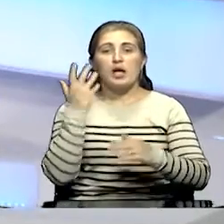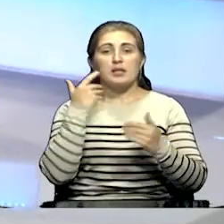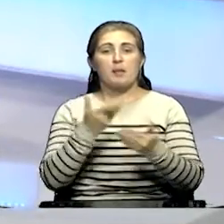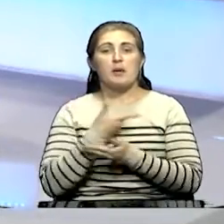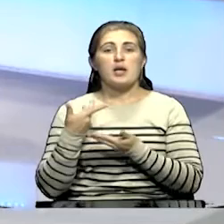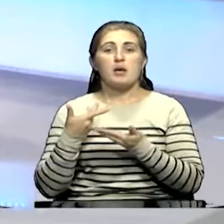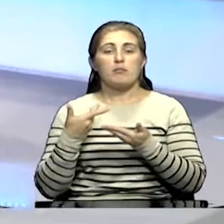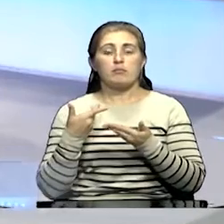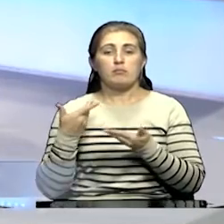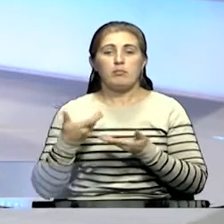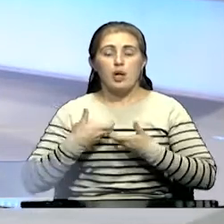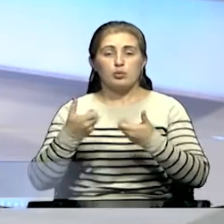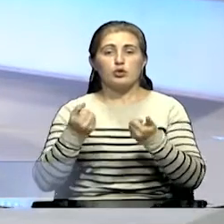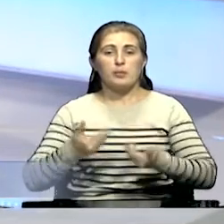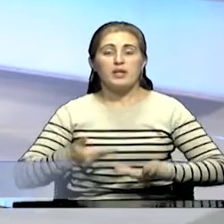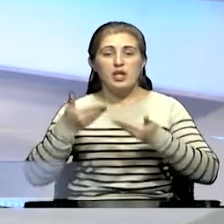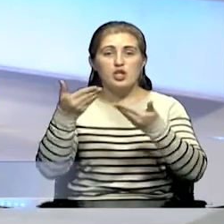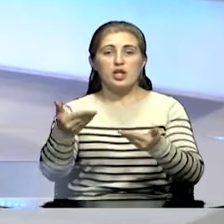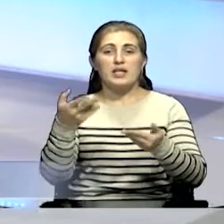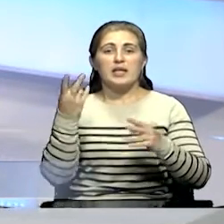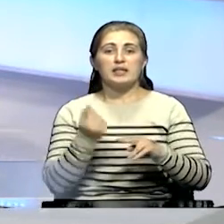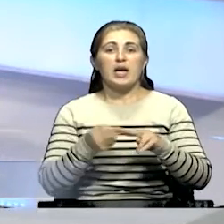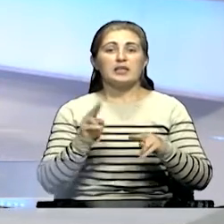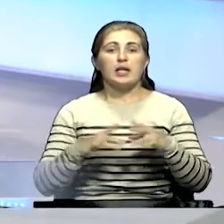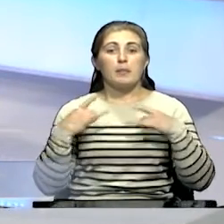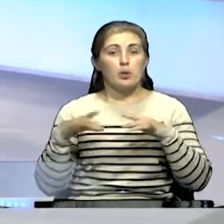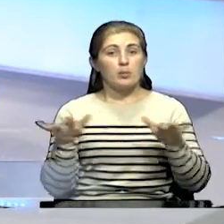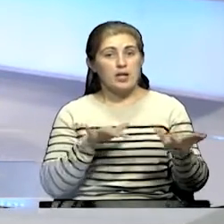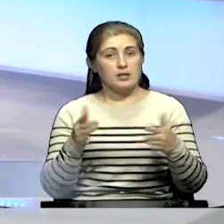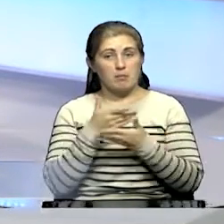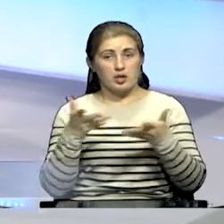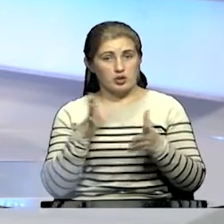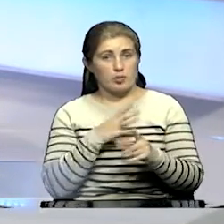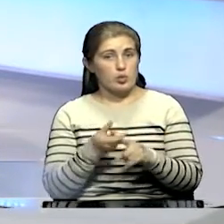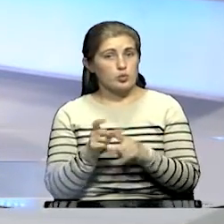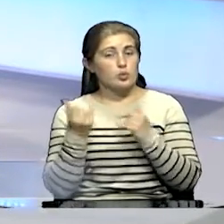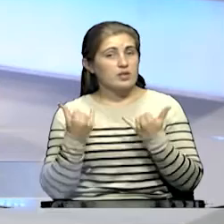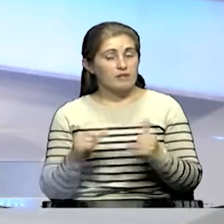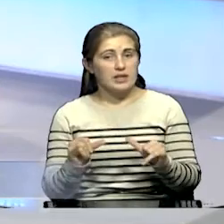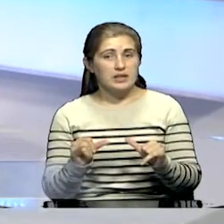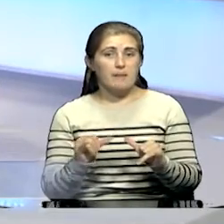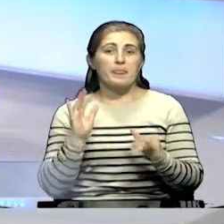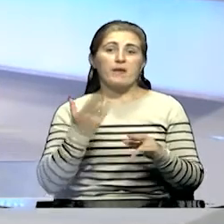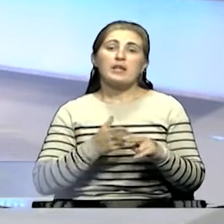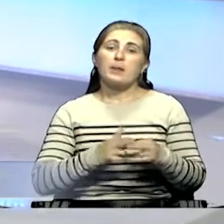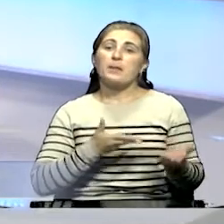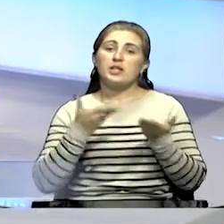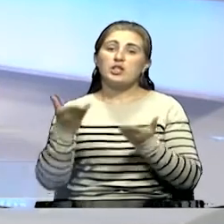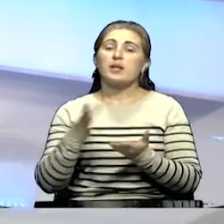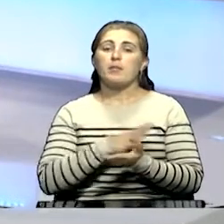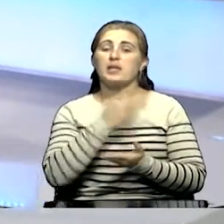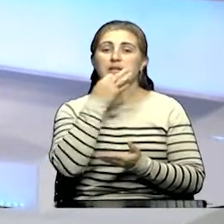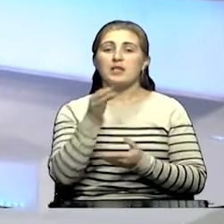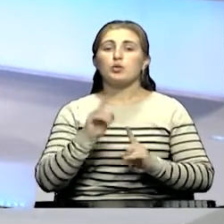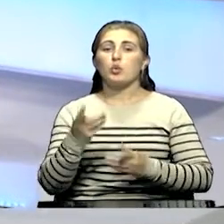приглашение на это мероприятие мы конечно были очень удивлены в этом приглашение было сказано что